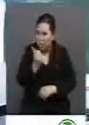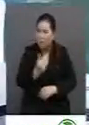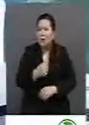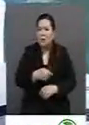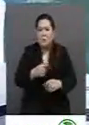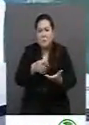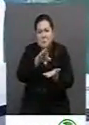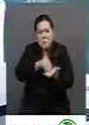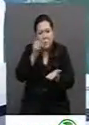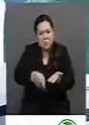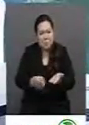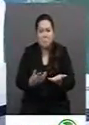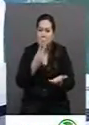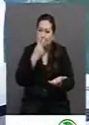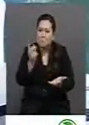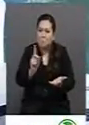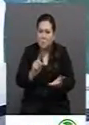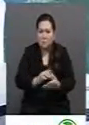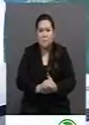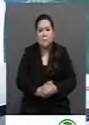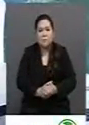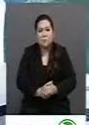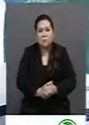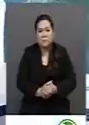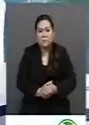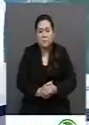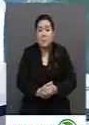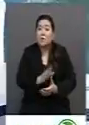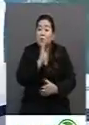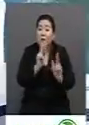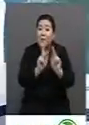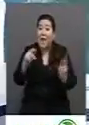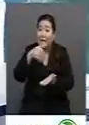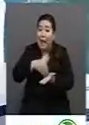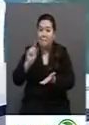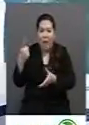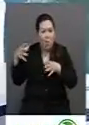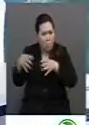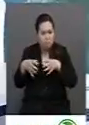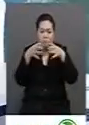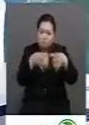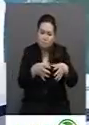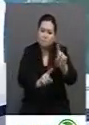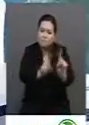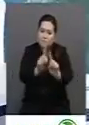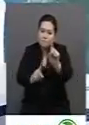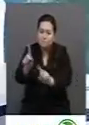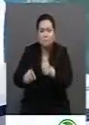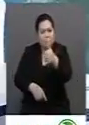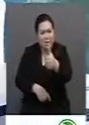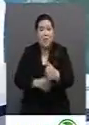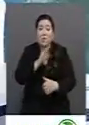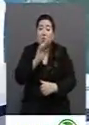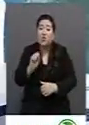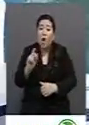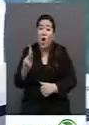เท็จจริงได้มากขึ้น ค่ะคือหลายคนตั้งข้อสังเกตนะว่าถ้าเป็นคณะกรรมการกลางเข้ามาอาจจะดีกว่าหรือเปล่าจะให้สกอไปประเมินเองก็ดูจะขัด